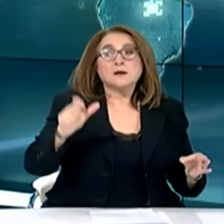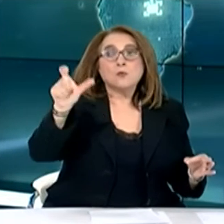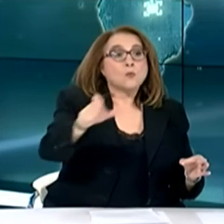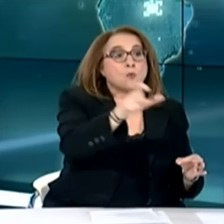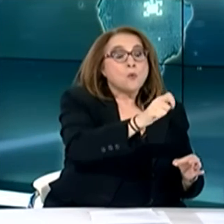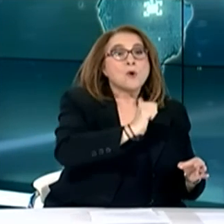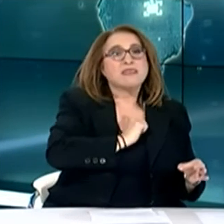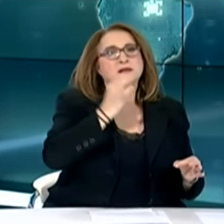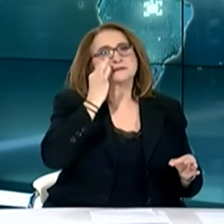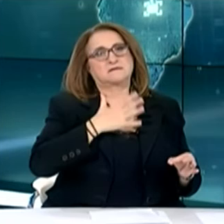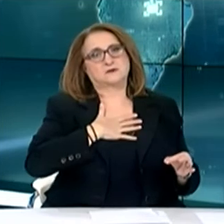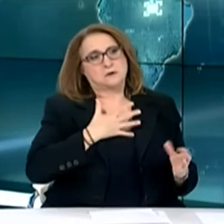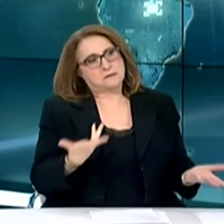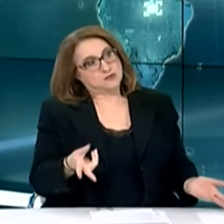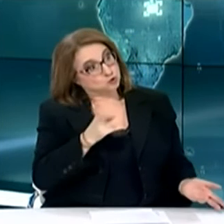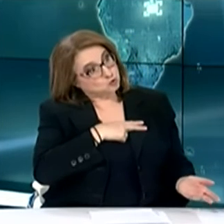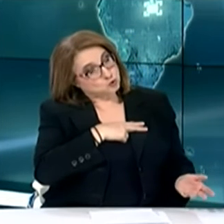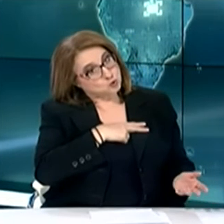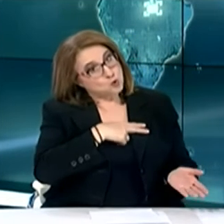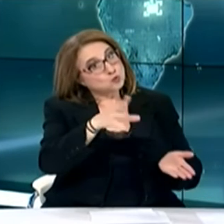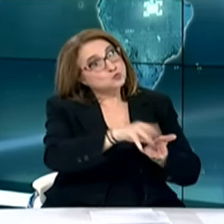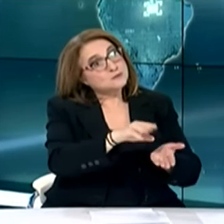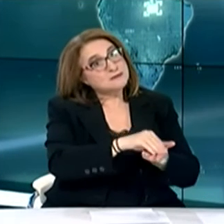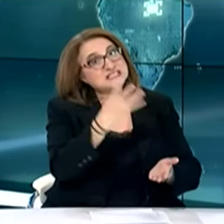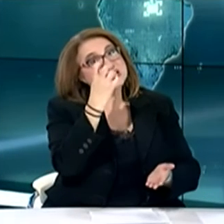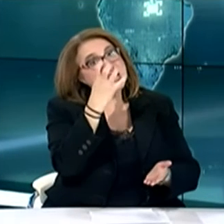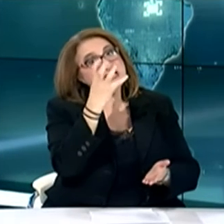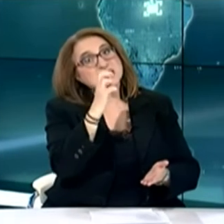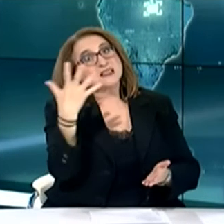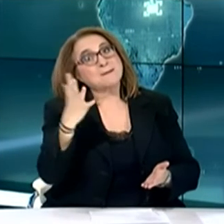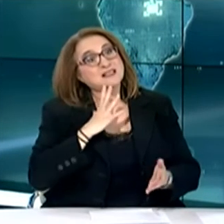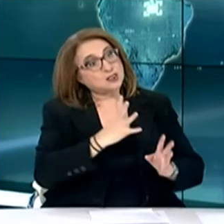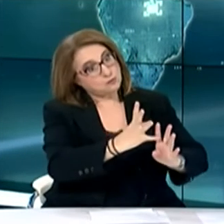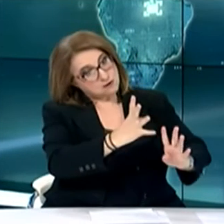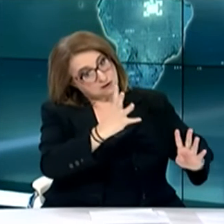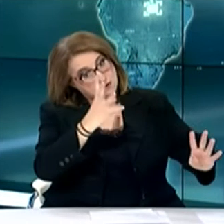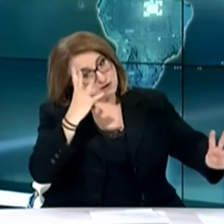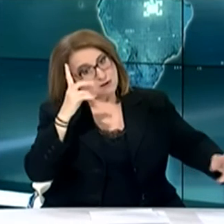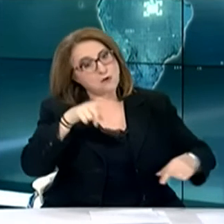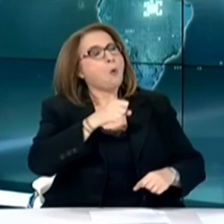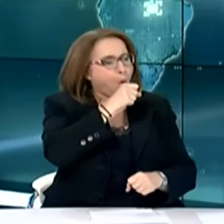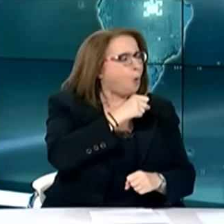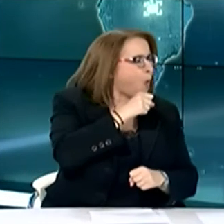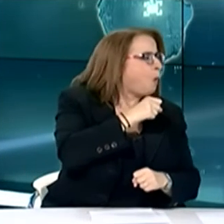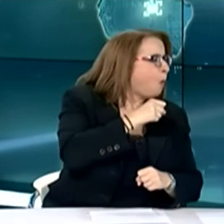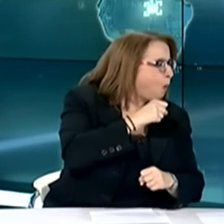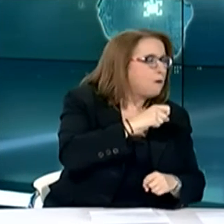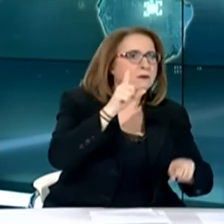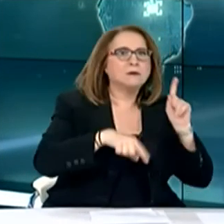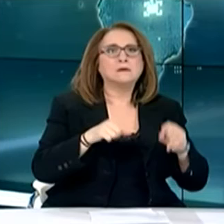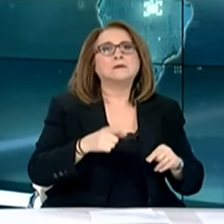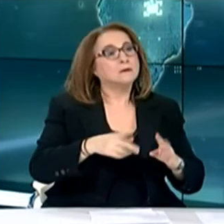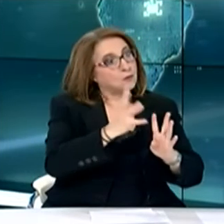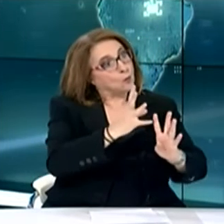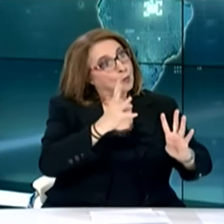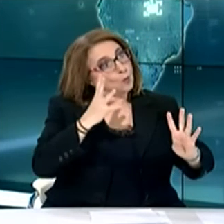όπως είπε ο κύριος Κεφαλογιάννης προηγουμένως, σε ουρές 40 και 45 άτομα και κάποιοι μεταξύ αυτών να βήχουν ή να έχουν συμπτώματα